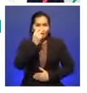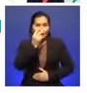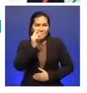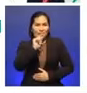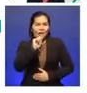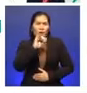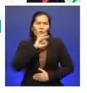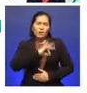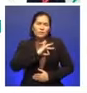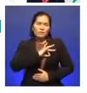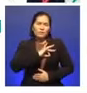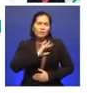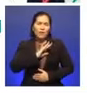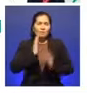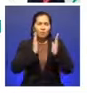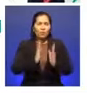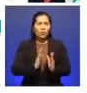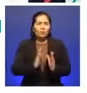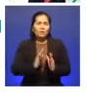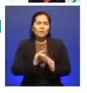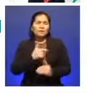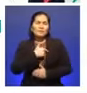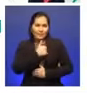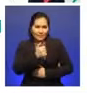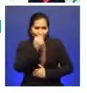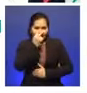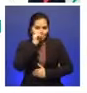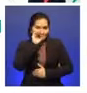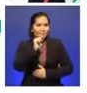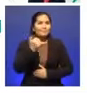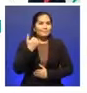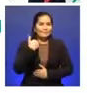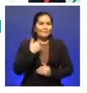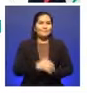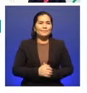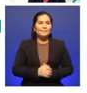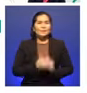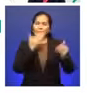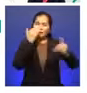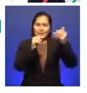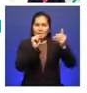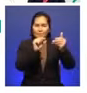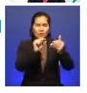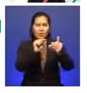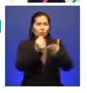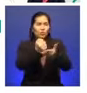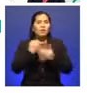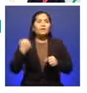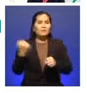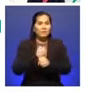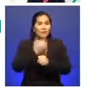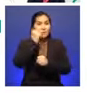ใจที่อ่อนโยนของความเป็นมนุษย์ที่อยู่ในตัวของเขาจึงเป็นกิจกรรมที่สามารถที่จะฝึกเพื่อเป็น